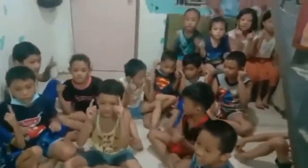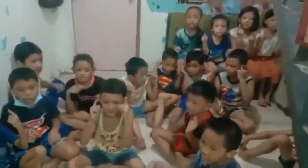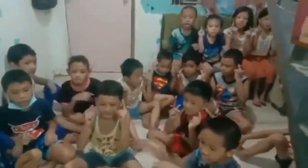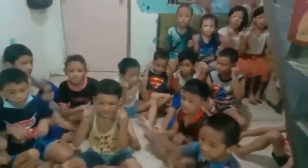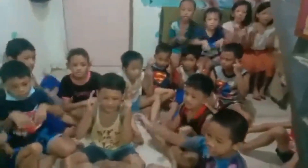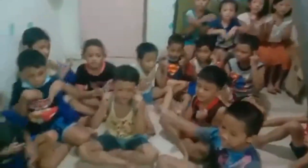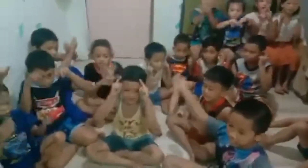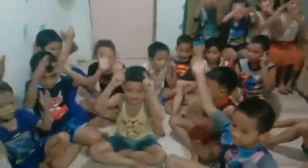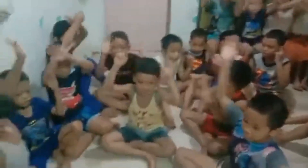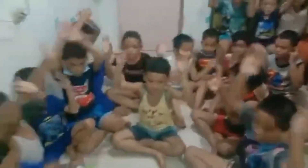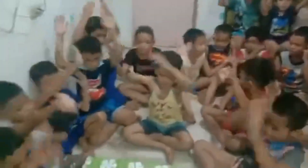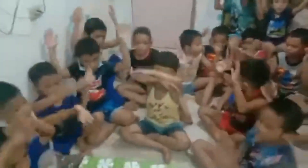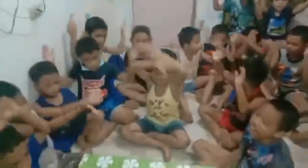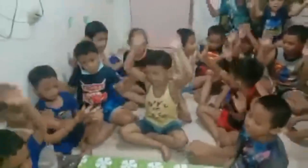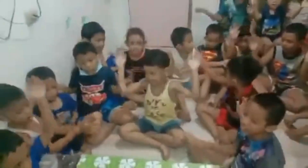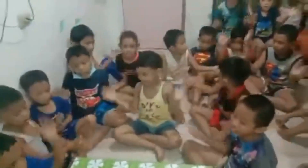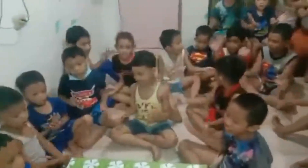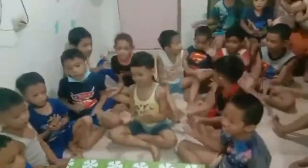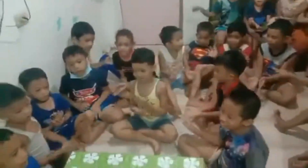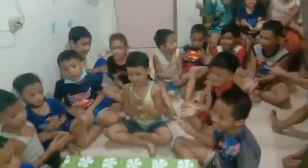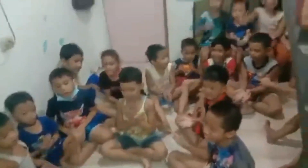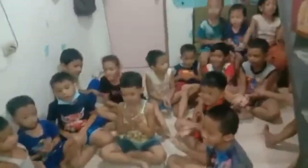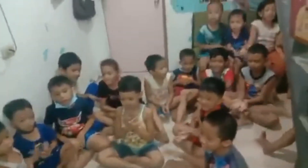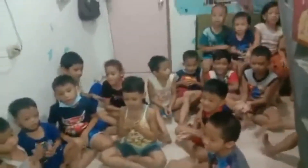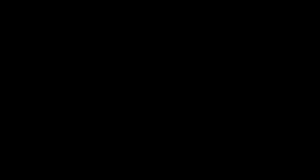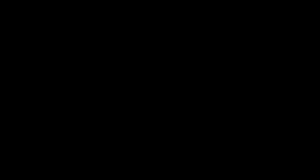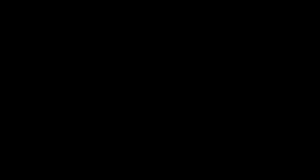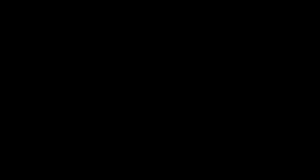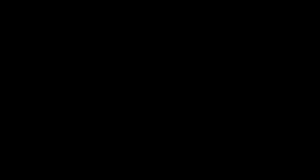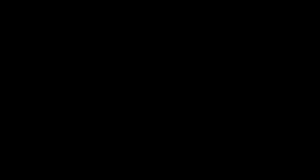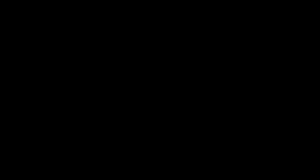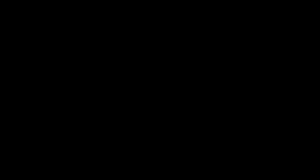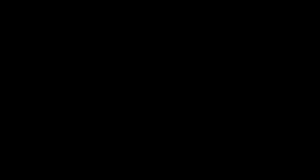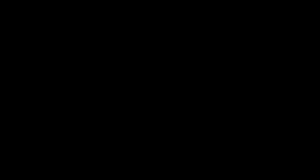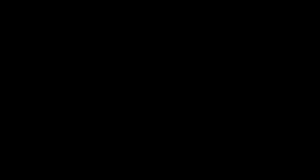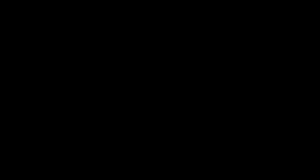Diyos ay higit sa lahat.